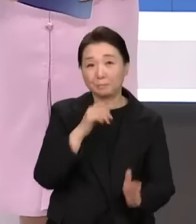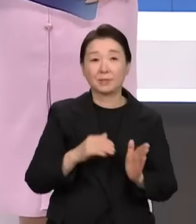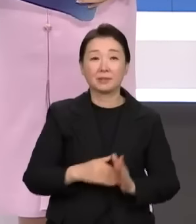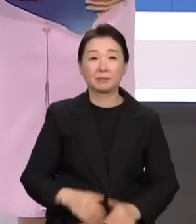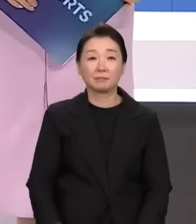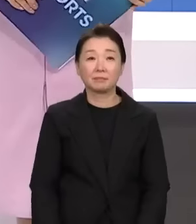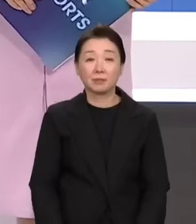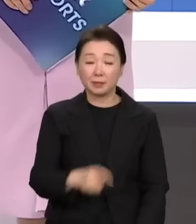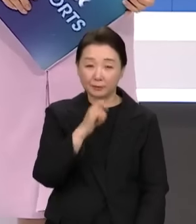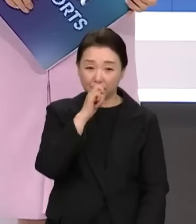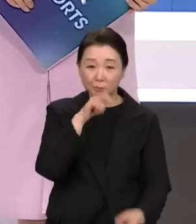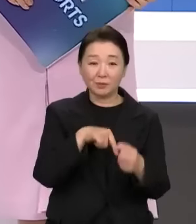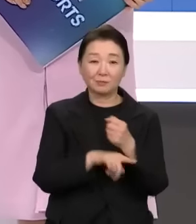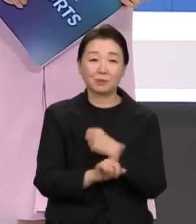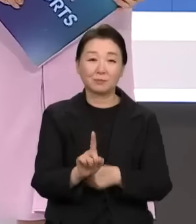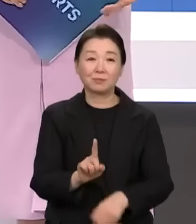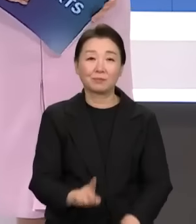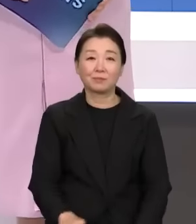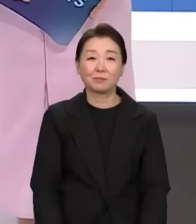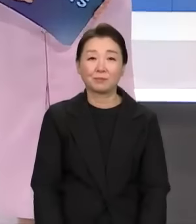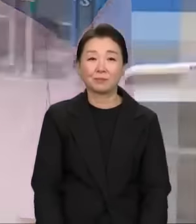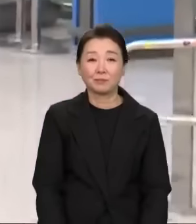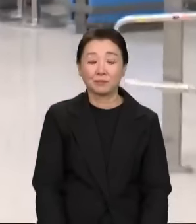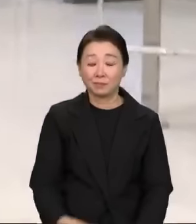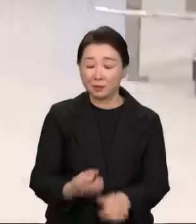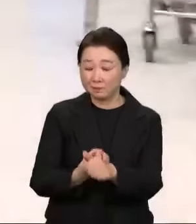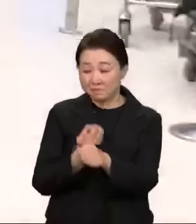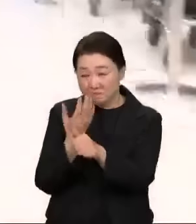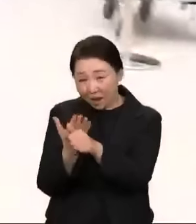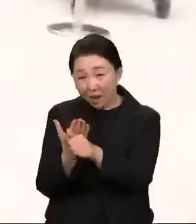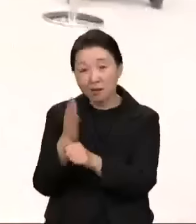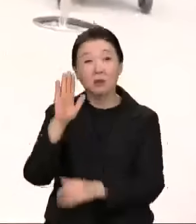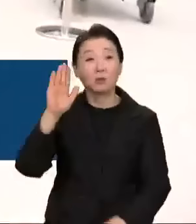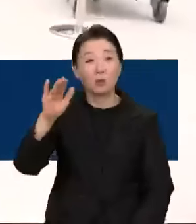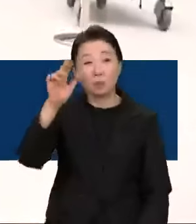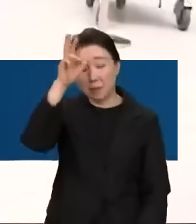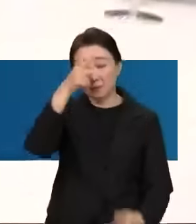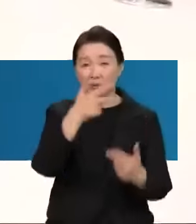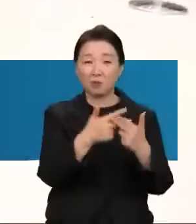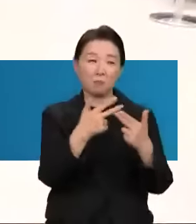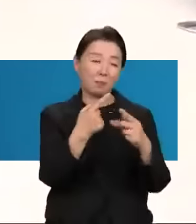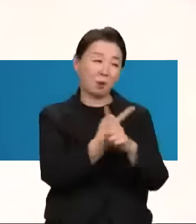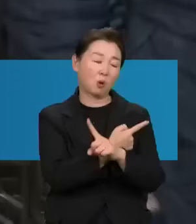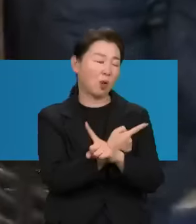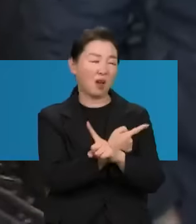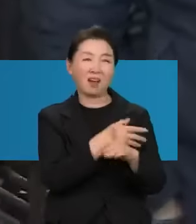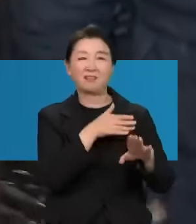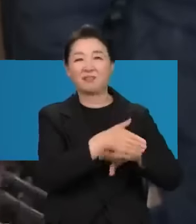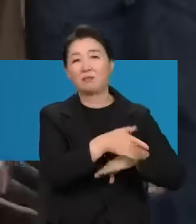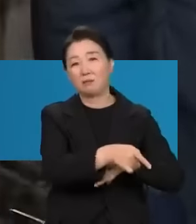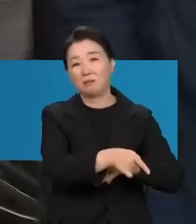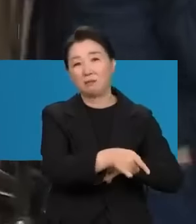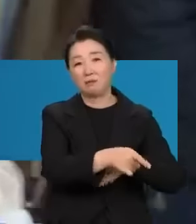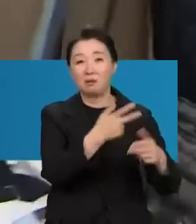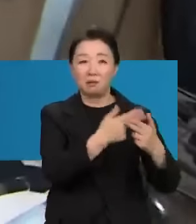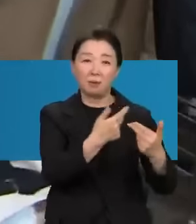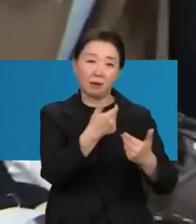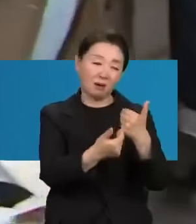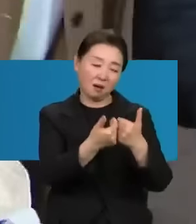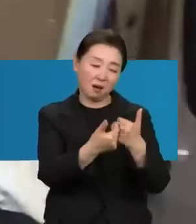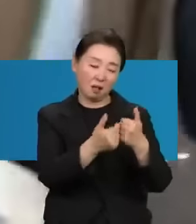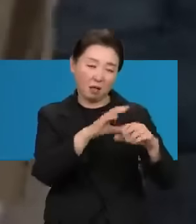닫았습니다. 이 침묵은 어떤 의미일까요? 소신 발언 이후에도 배드민턴 협회의 변화가 더디기만 하죠. 협회와의